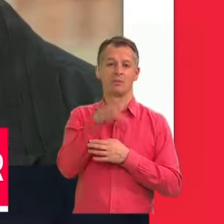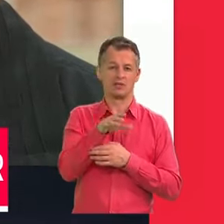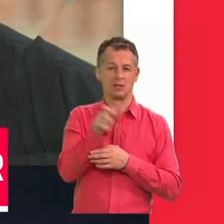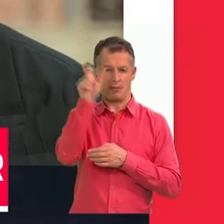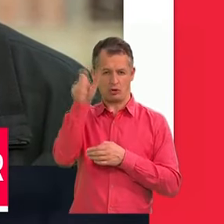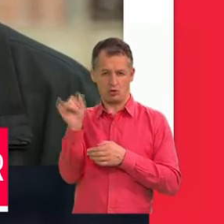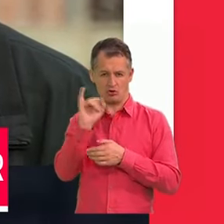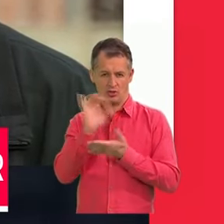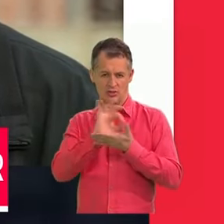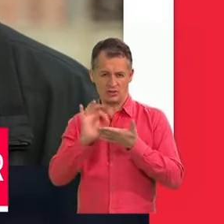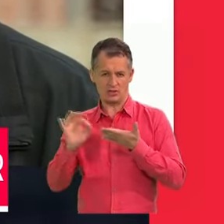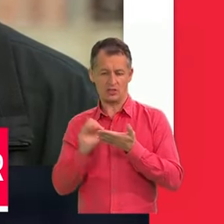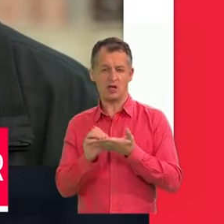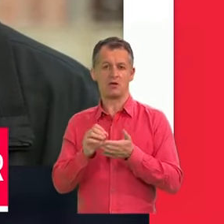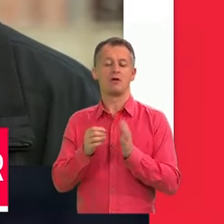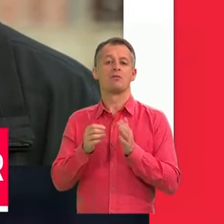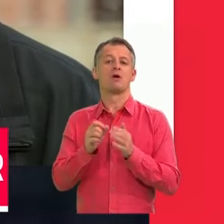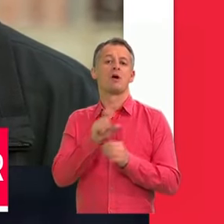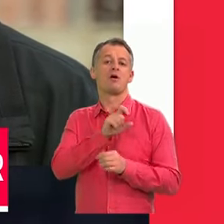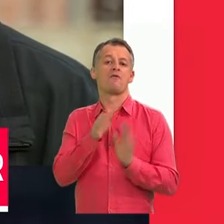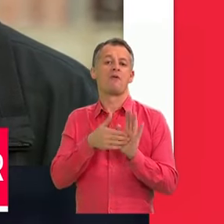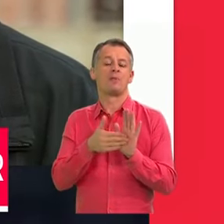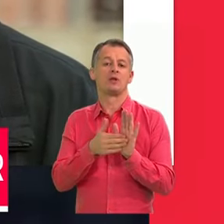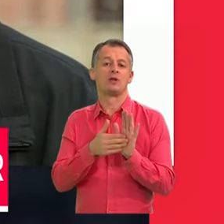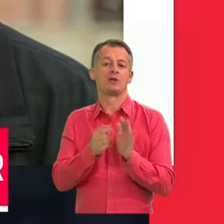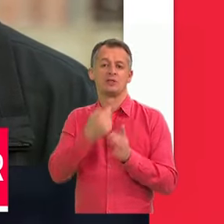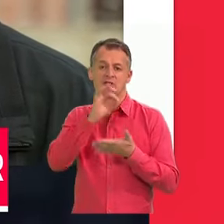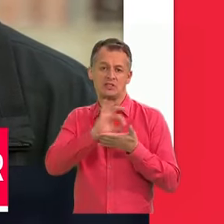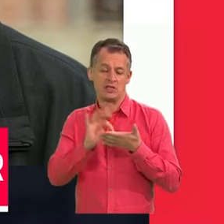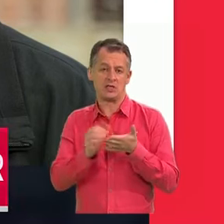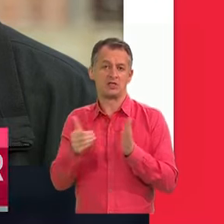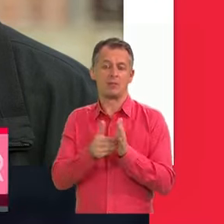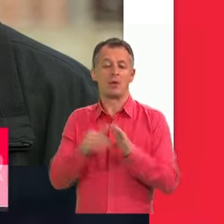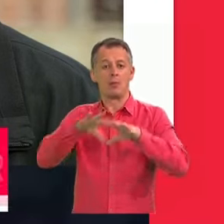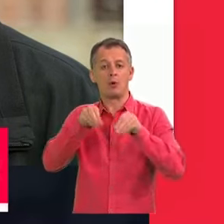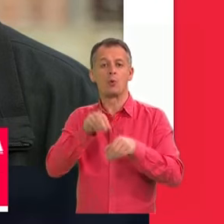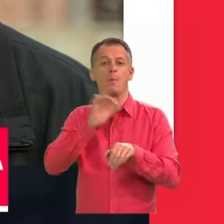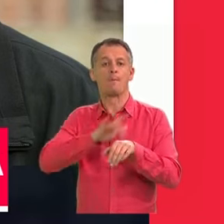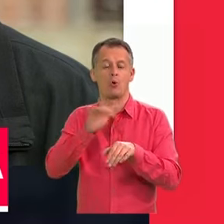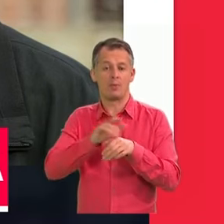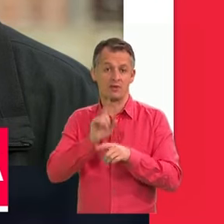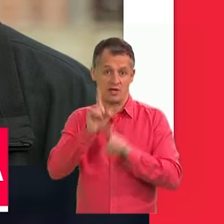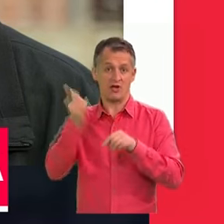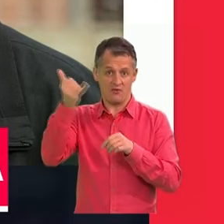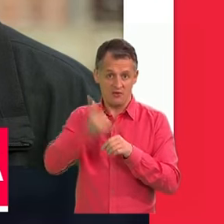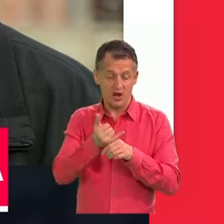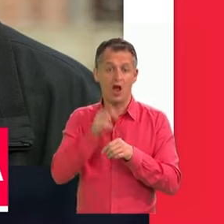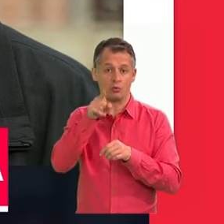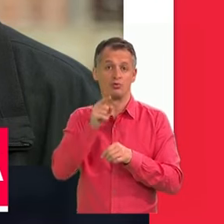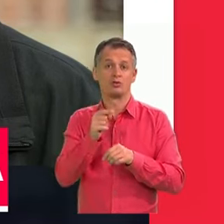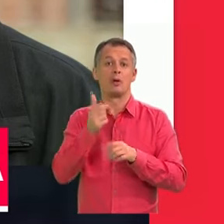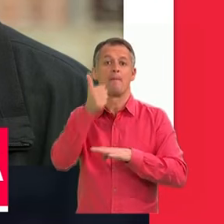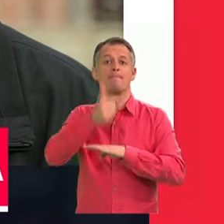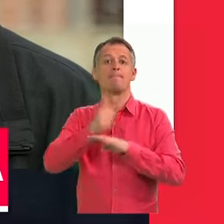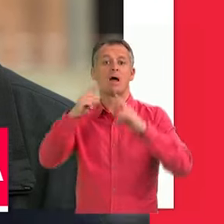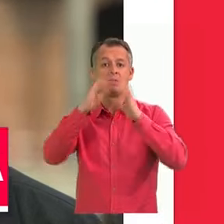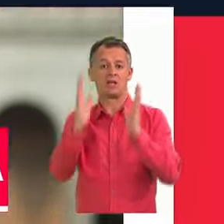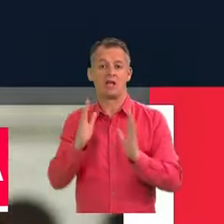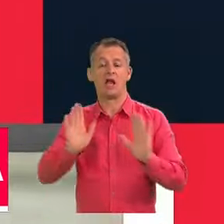că acuzațiile trebuie însoțite de probe. Dacă aceste probe vor veni, atunci Patriarhia va începe o